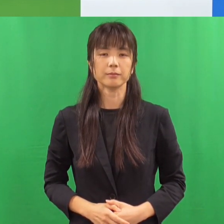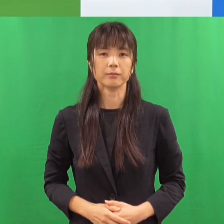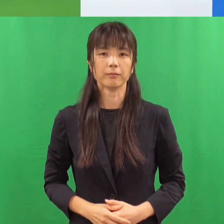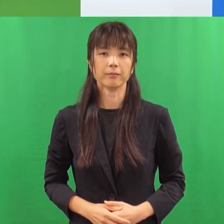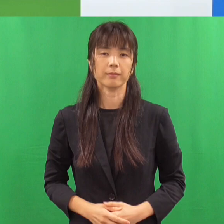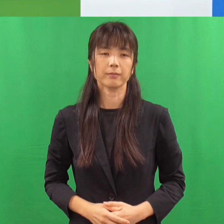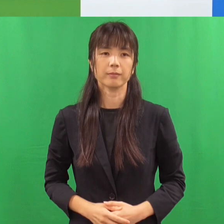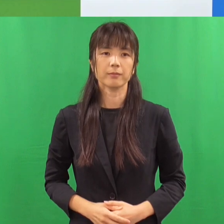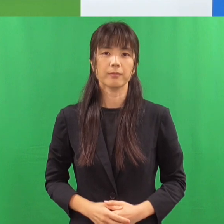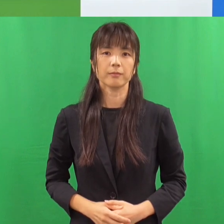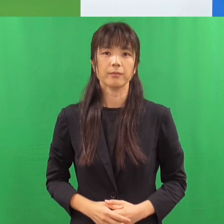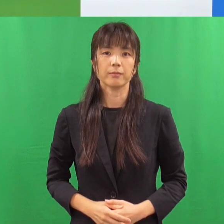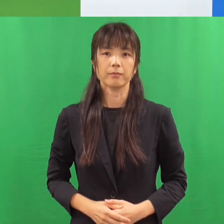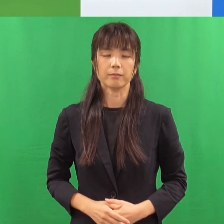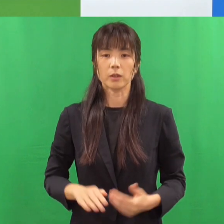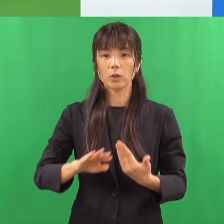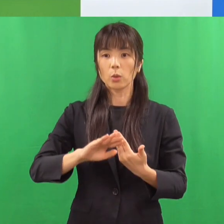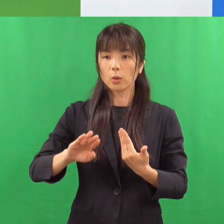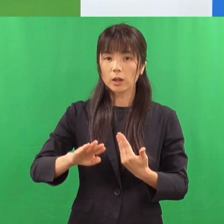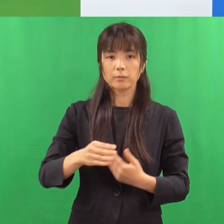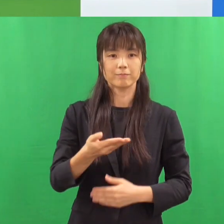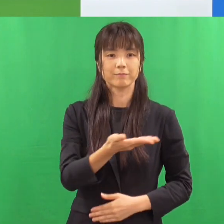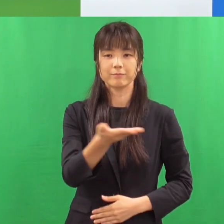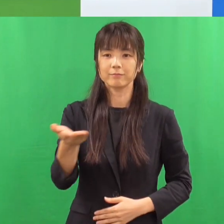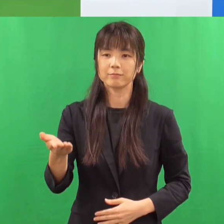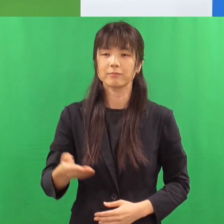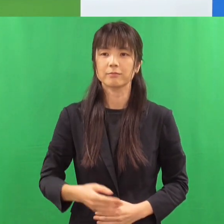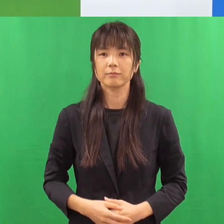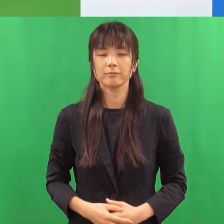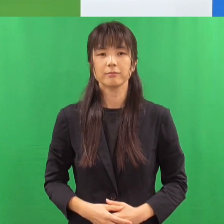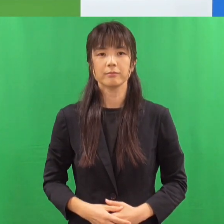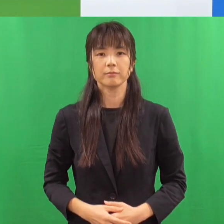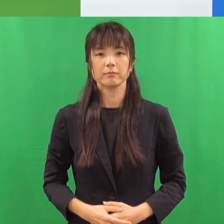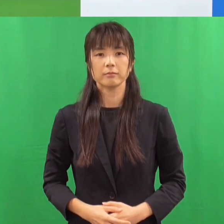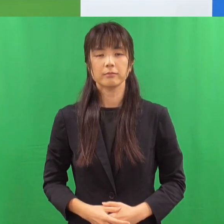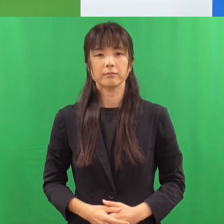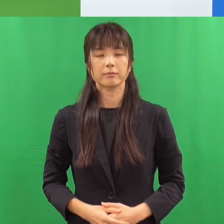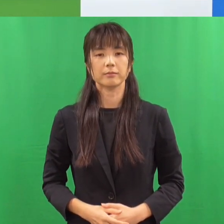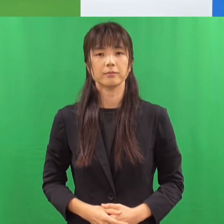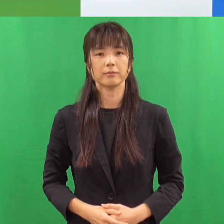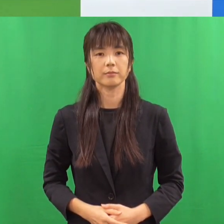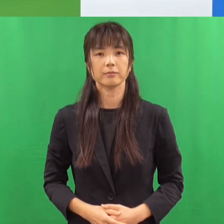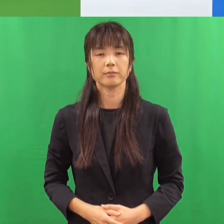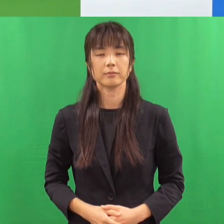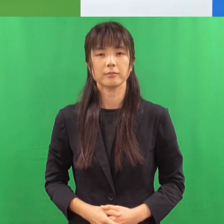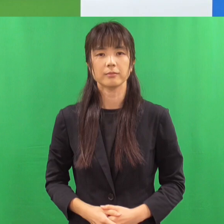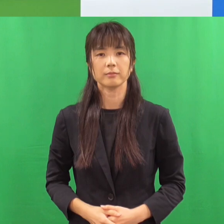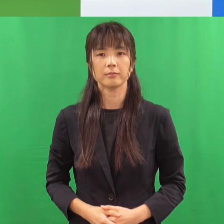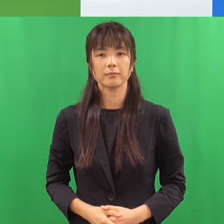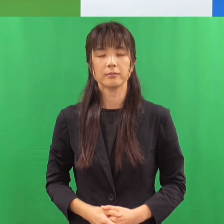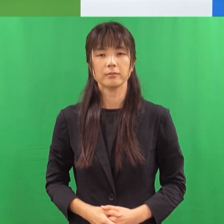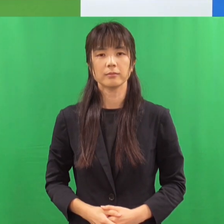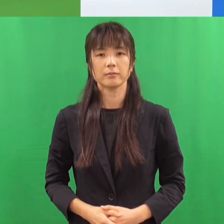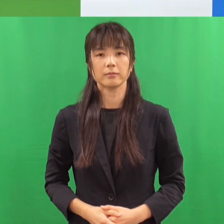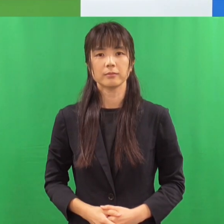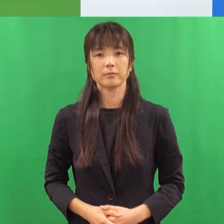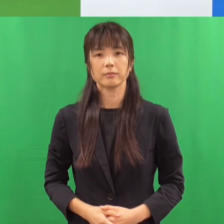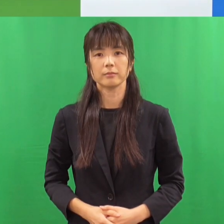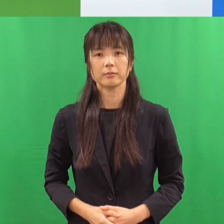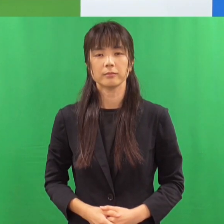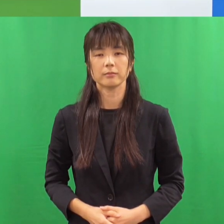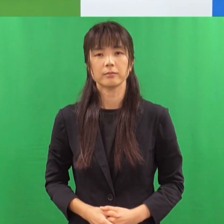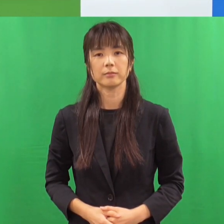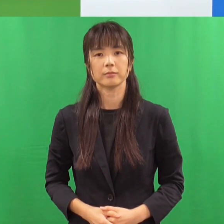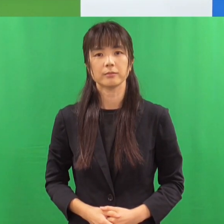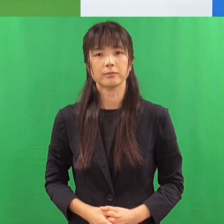ございます。 はい、 この件に関しまして他にございますでしょうか。 はい、どうぞ。 武田さん。